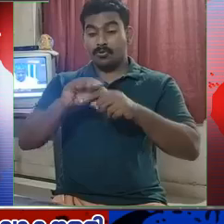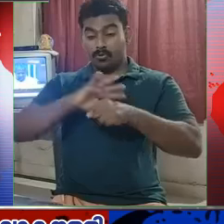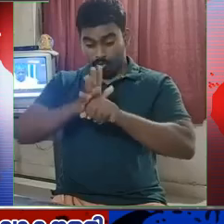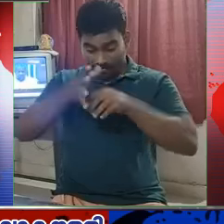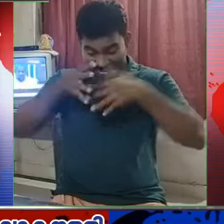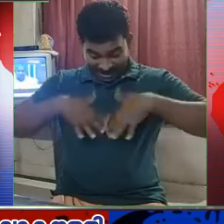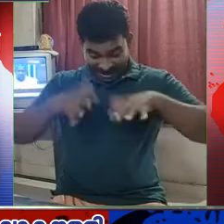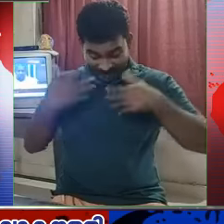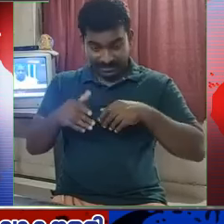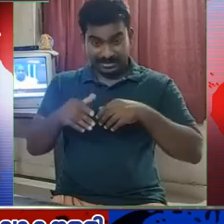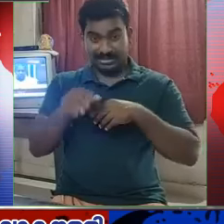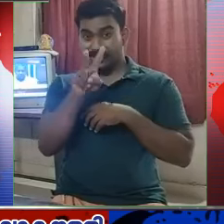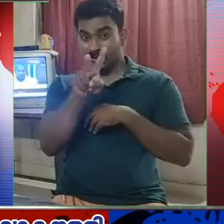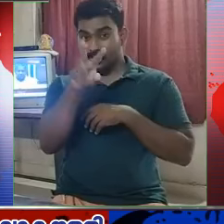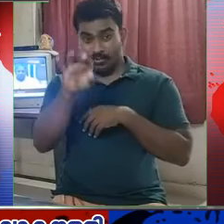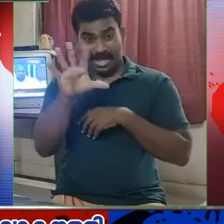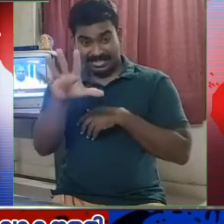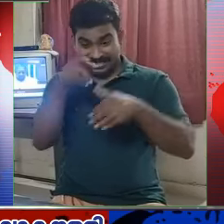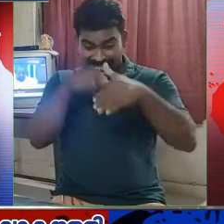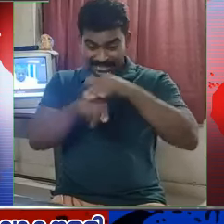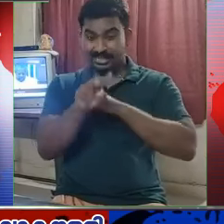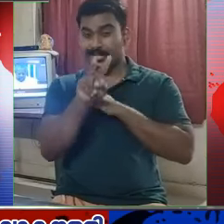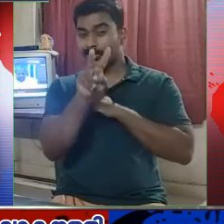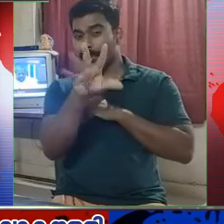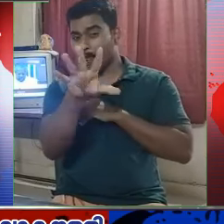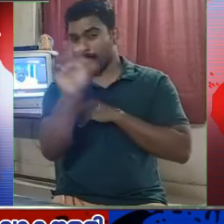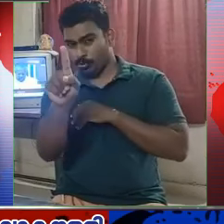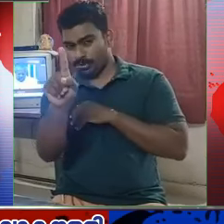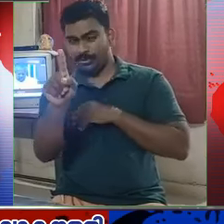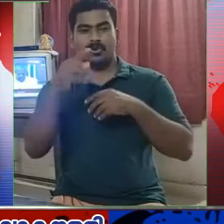കോവിഡ്-19 രോഗബാധ സ്ഥിരീകരിച്ചത്.